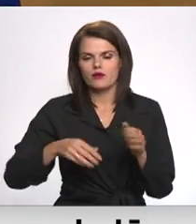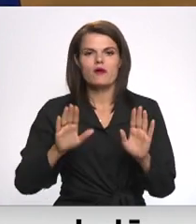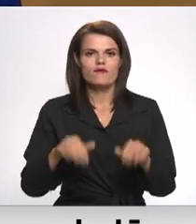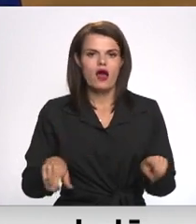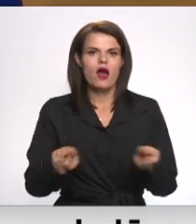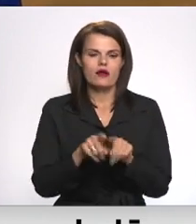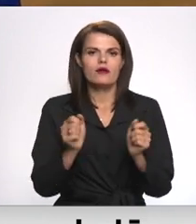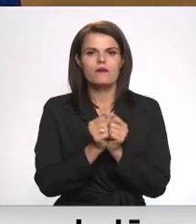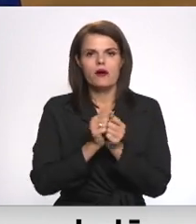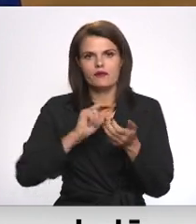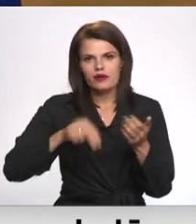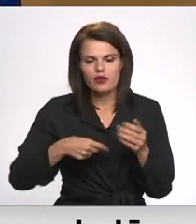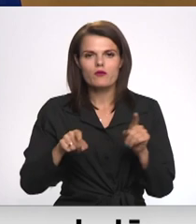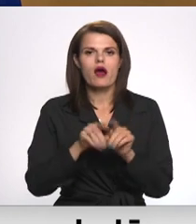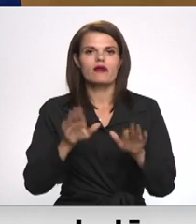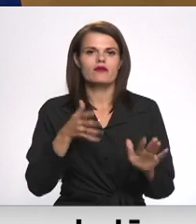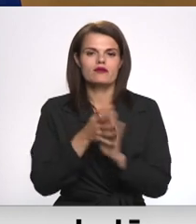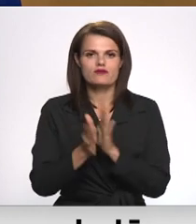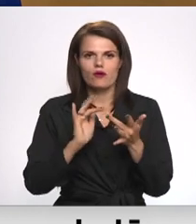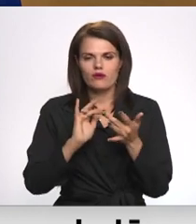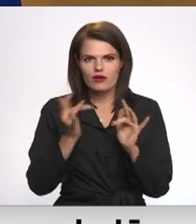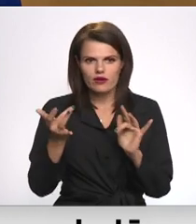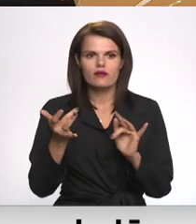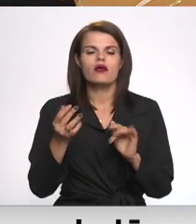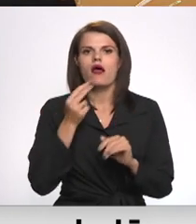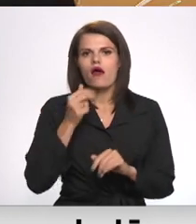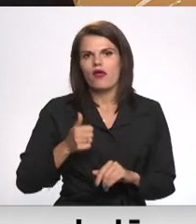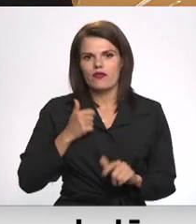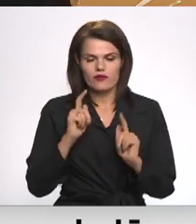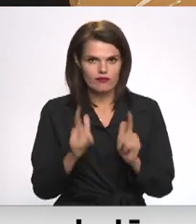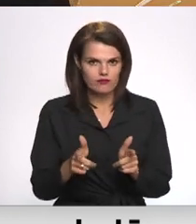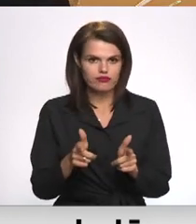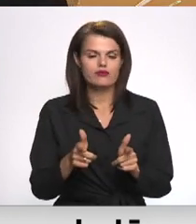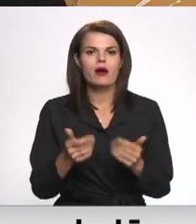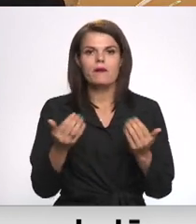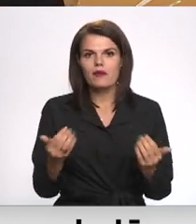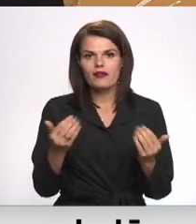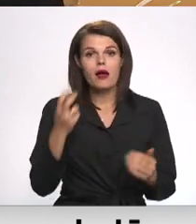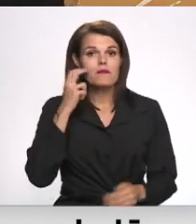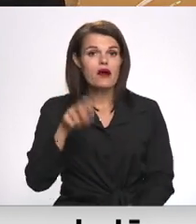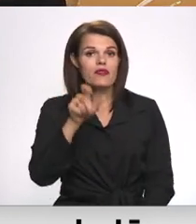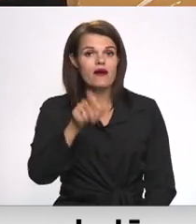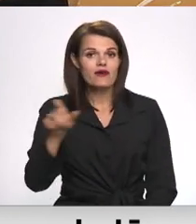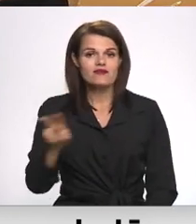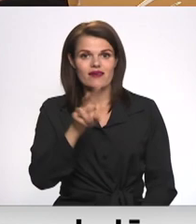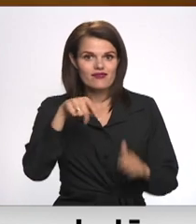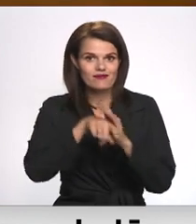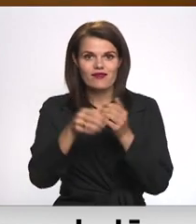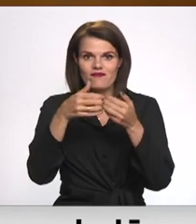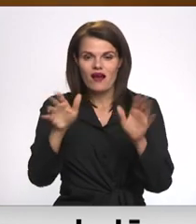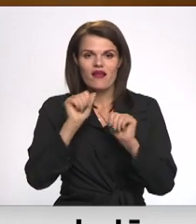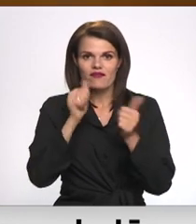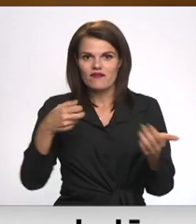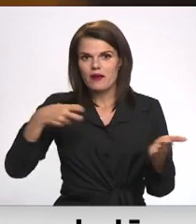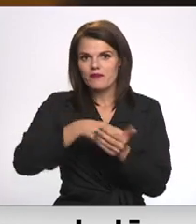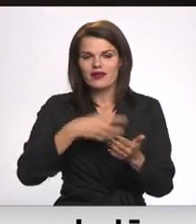līgumā un elektroniskā formātā ēdinātāji tam ir gatavi. Tātad pat laban vecākiem, kuriem sistēmā neizdodas